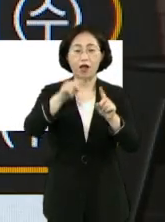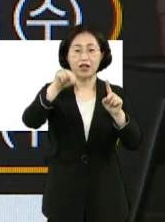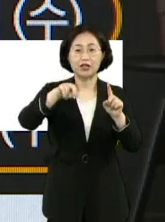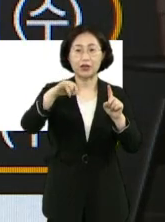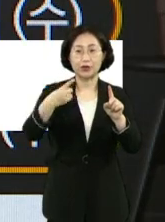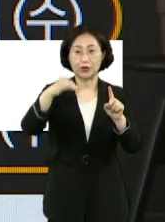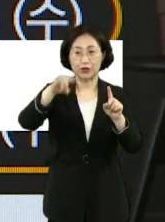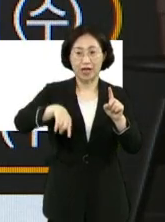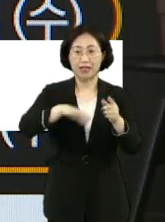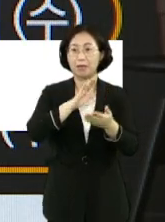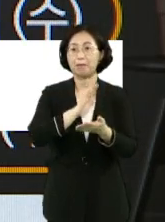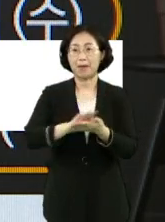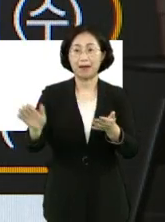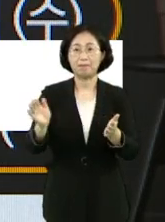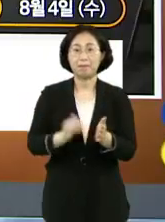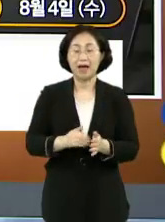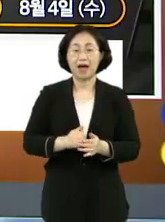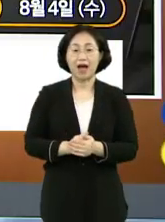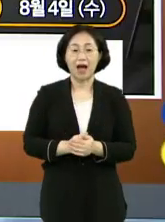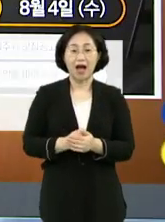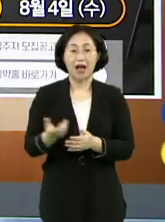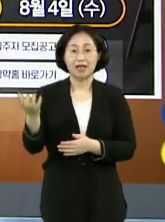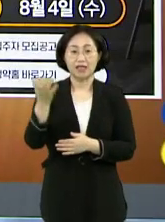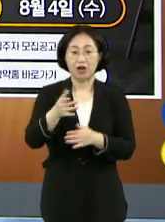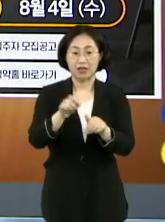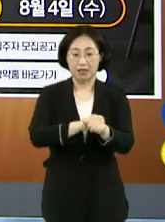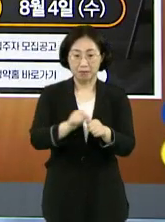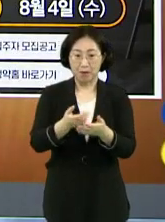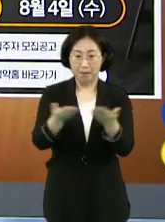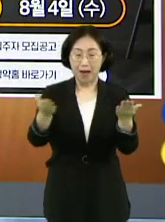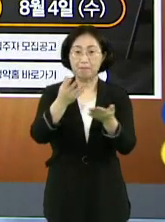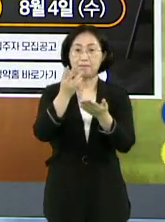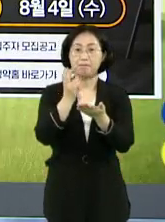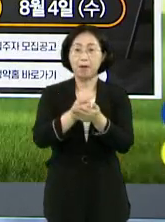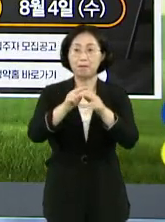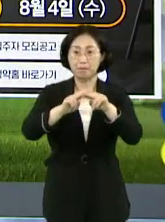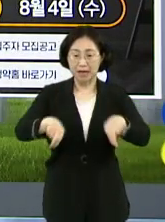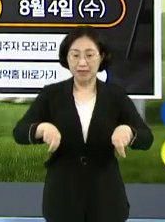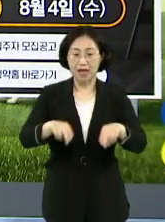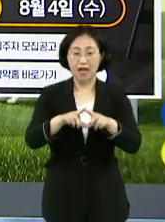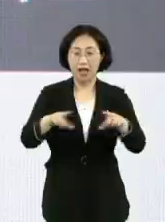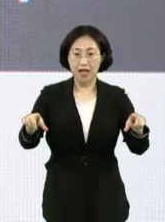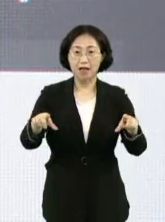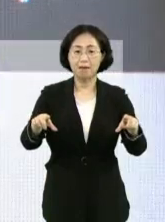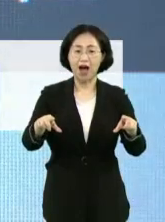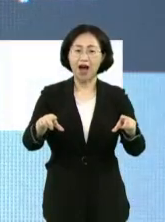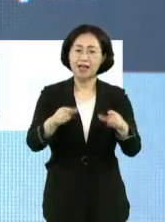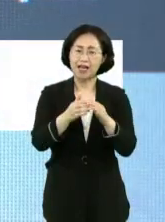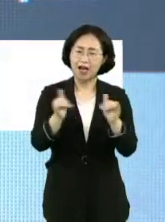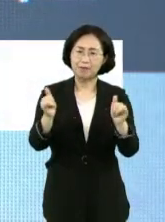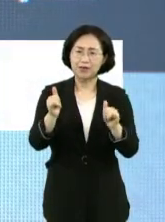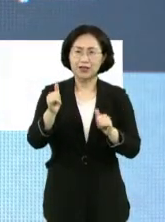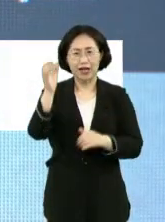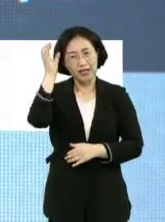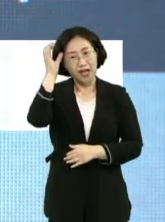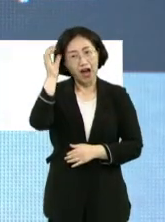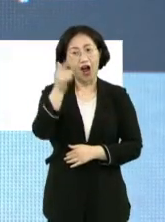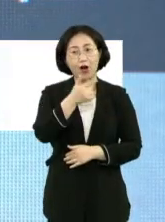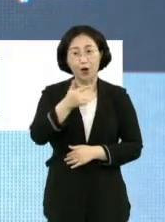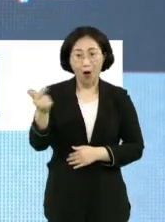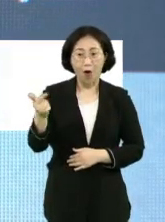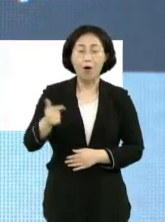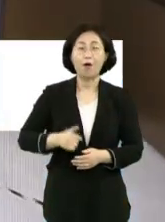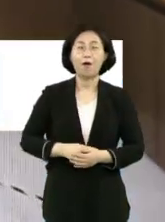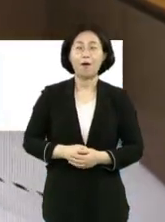1순위에서 마감됐습니다. 이전기관 특공 폐지에 따른 일반 분양 물량 증가로 수요자들의 청약 기대